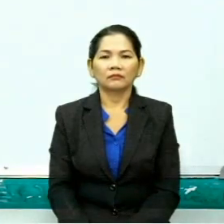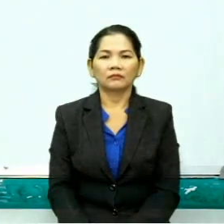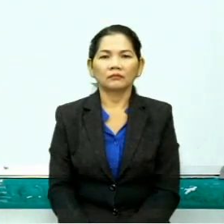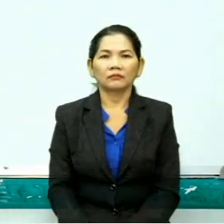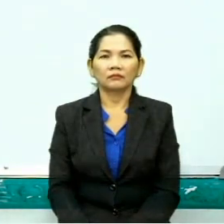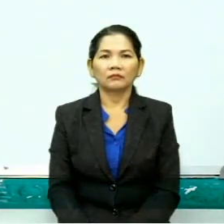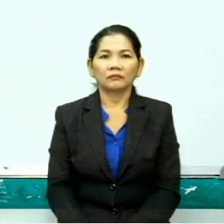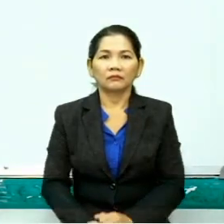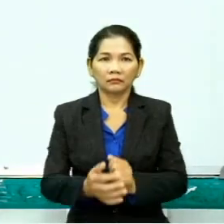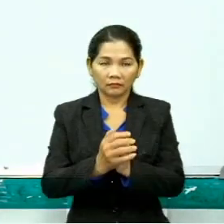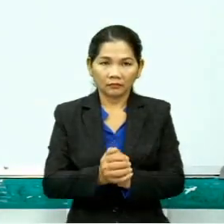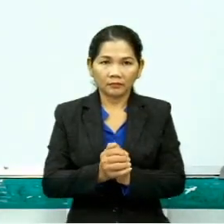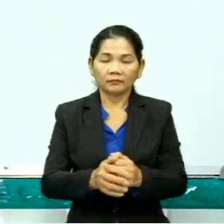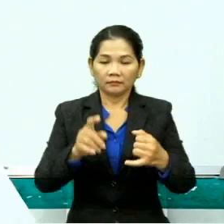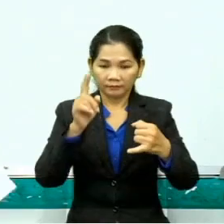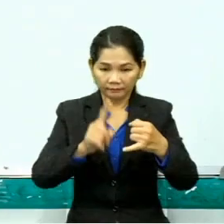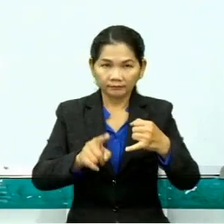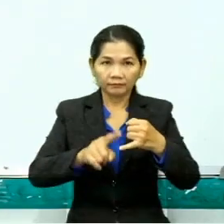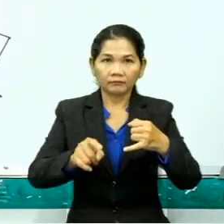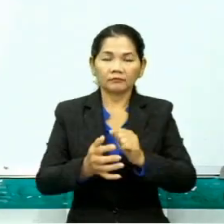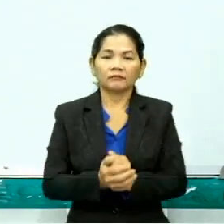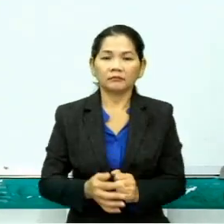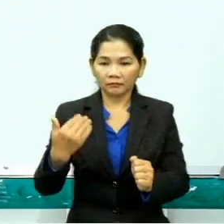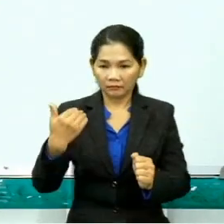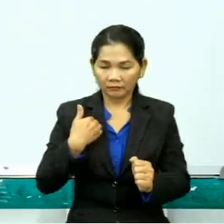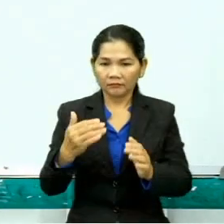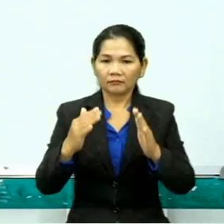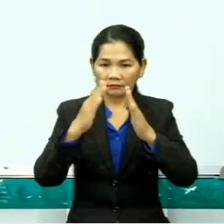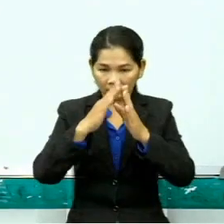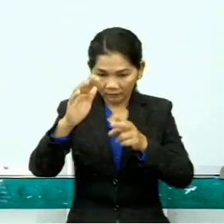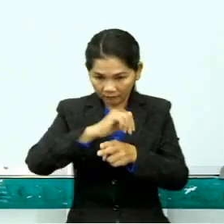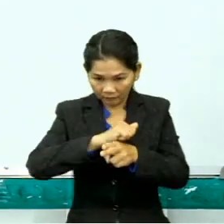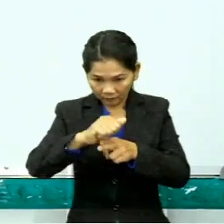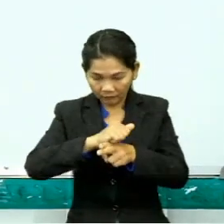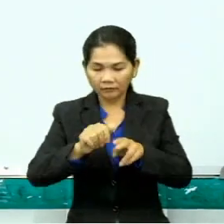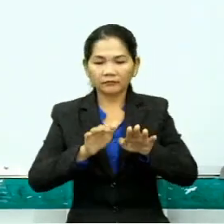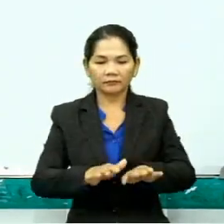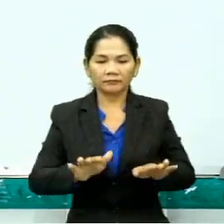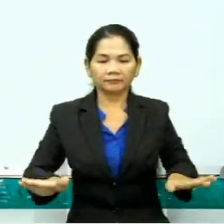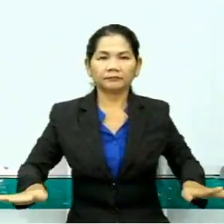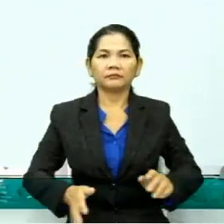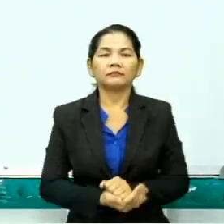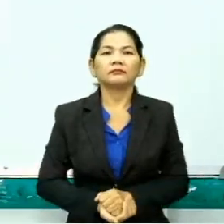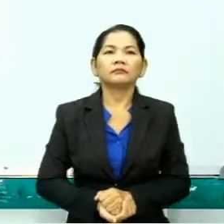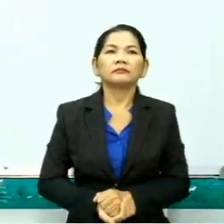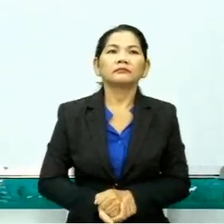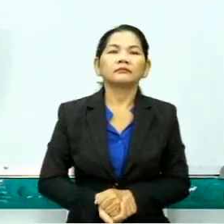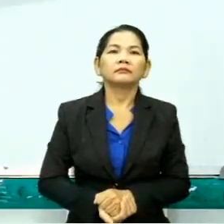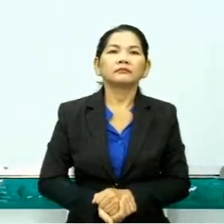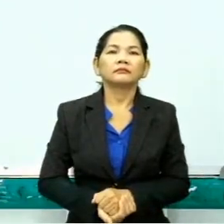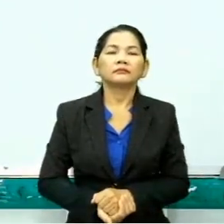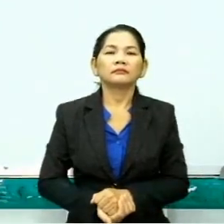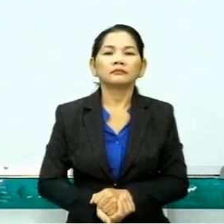chán chăng ở sản phẩm trong cào ấy nè kêu miến chặt cái cà tê sản phẩm cầu nè con nhé